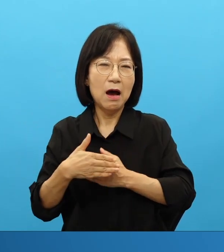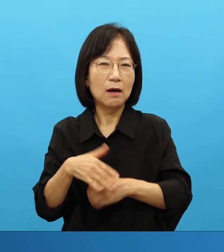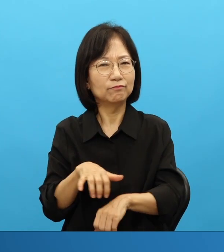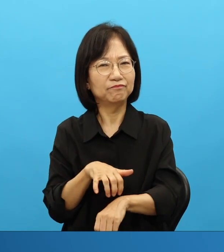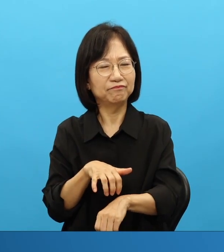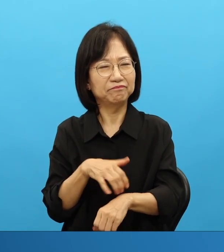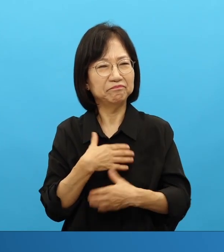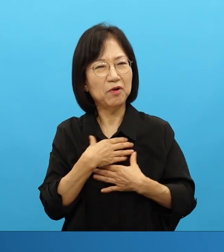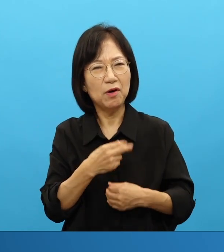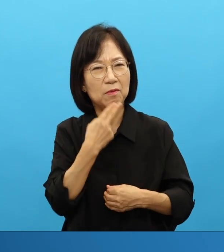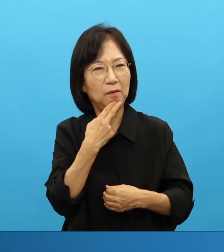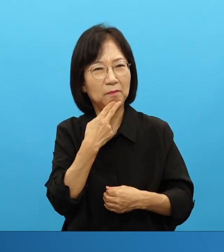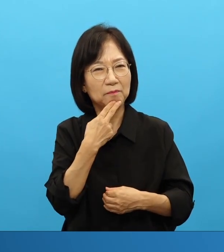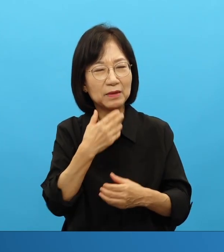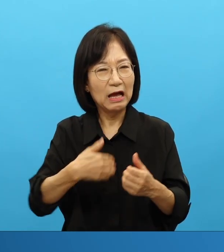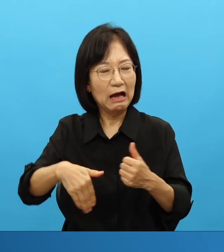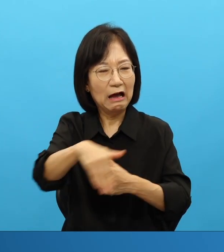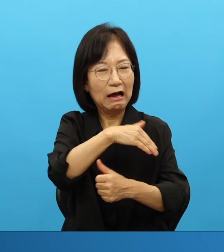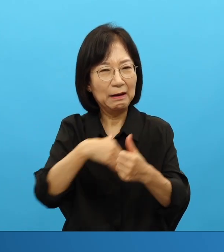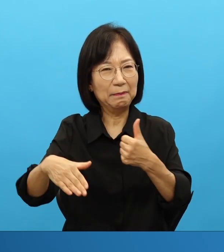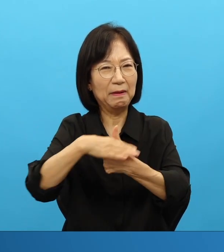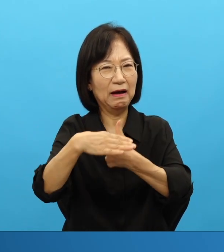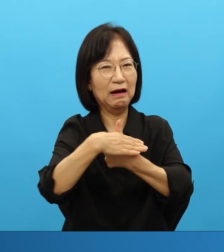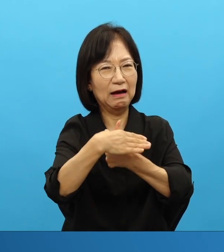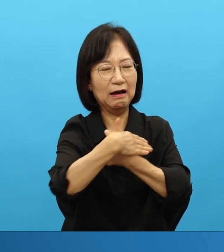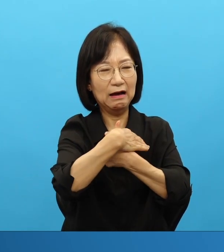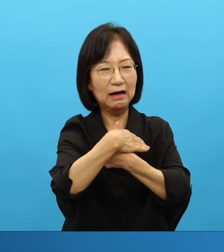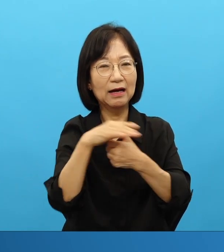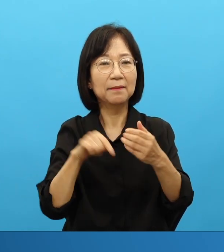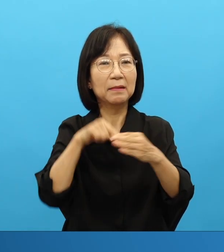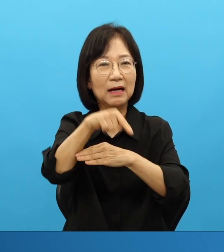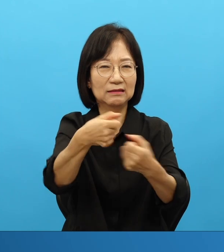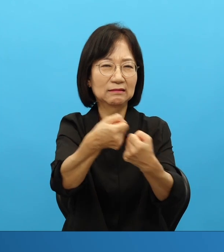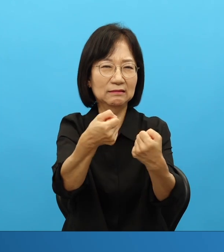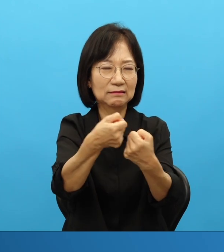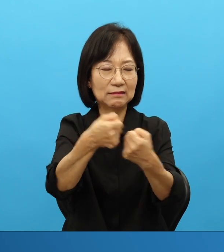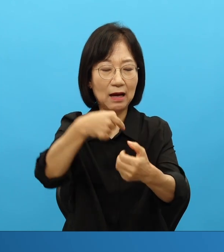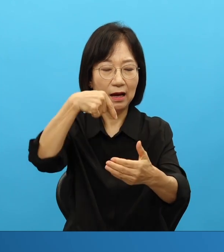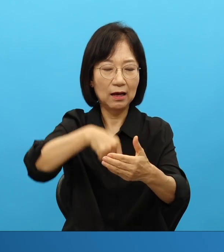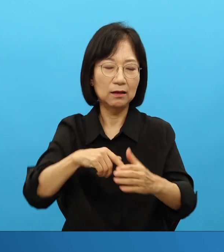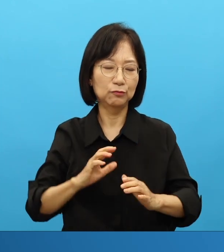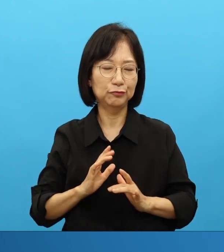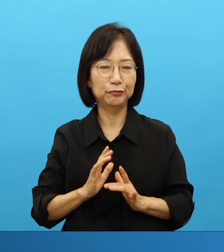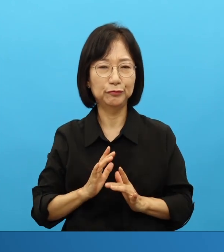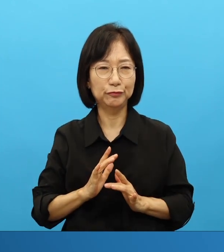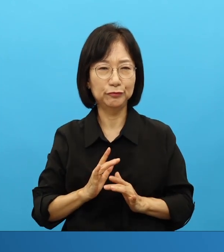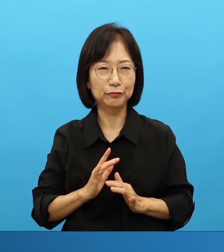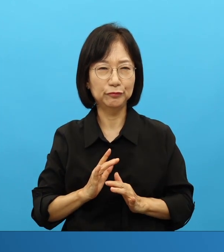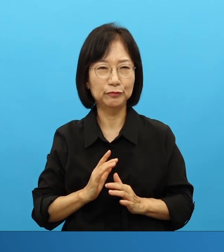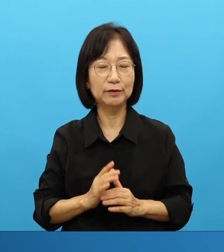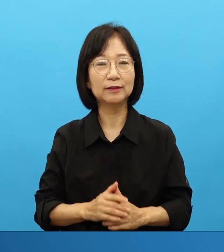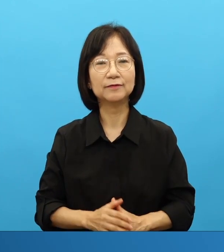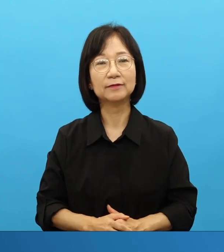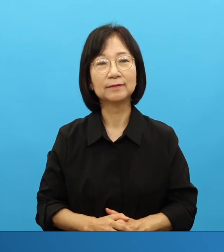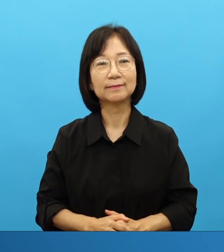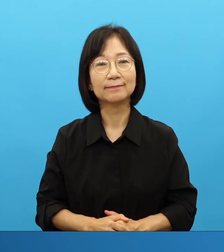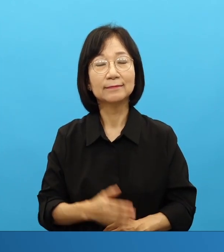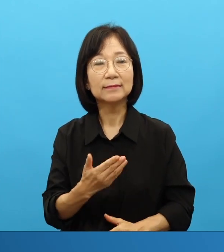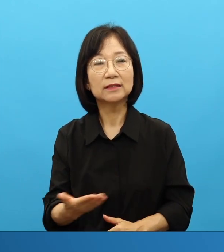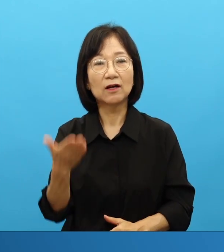편하지 못하였고 사방으로 환난을 당하여 밖으로는 다툼이요 안으로는